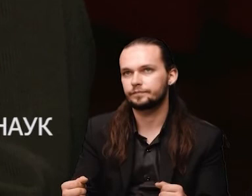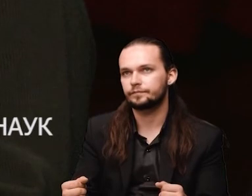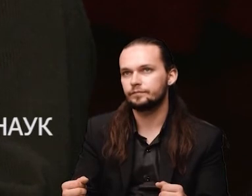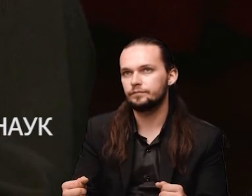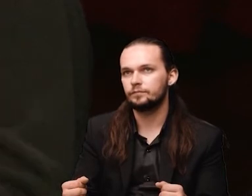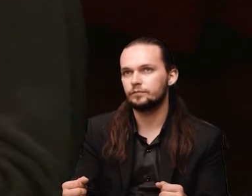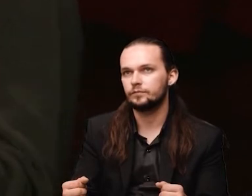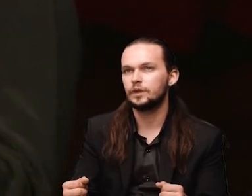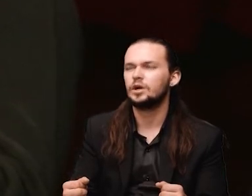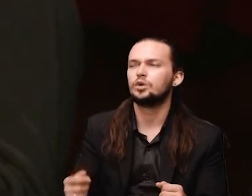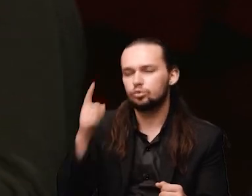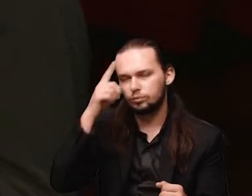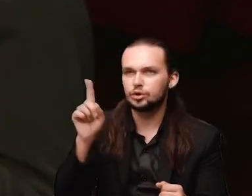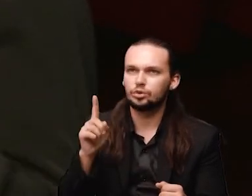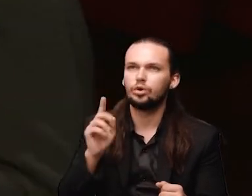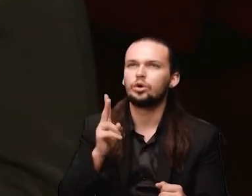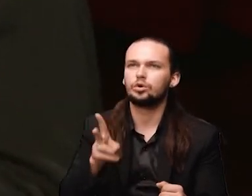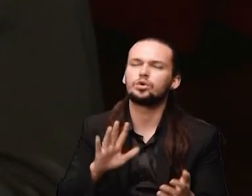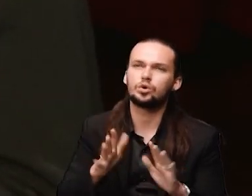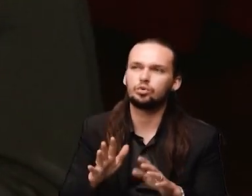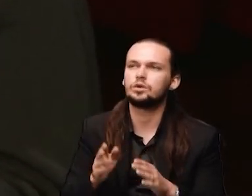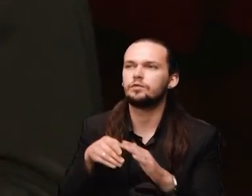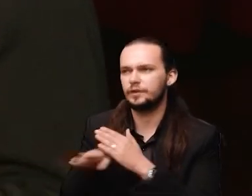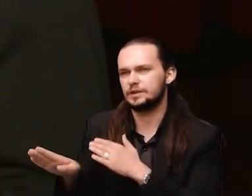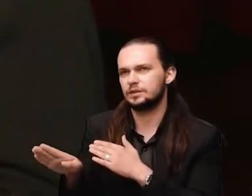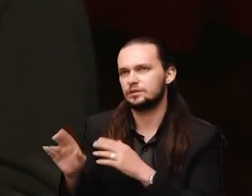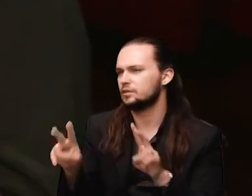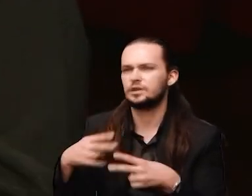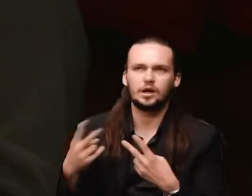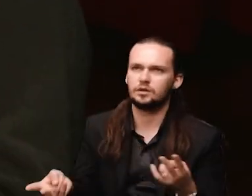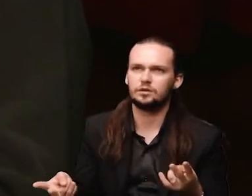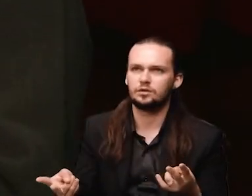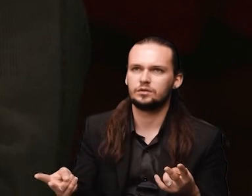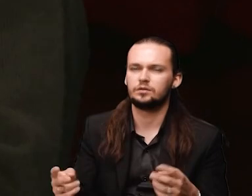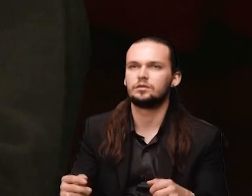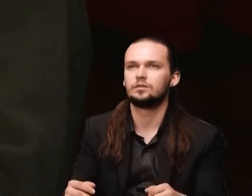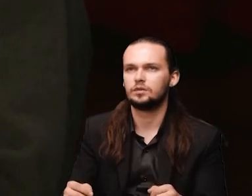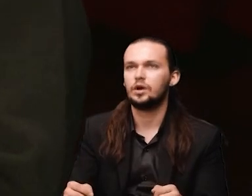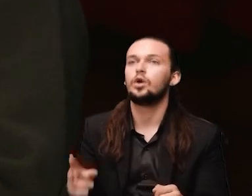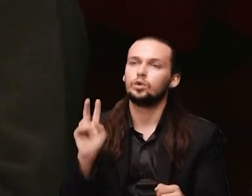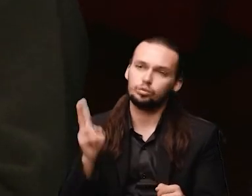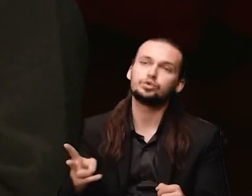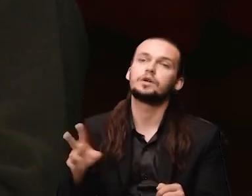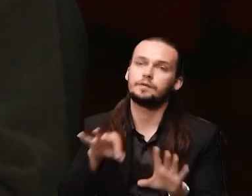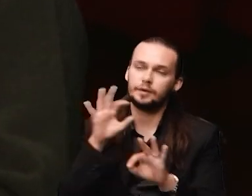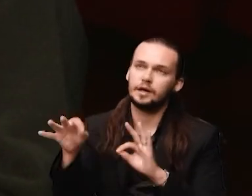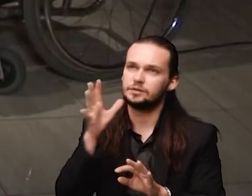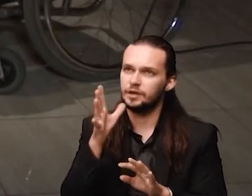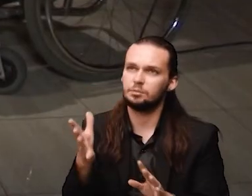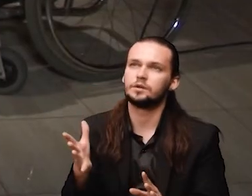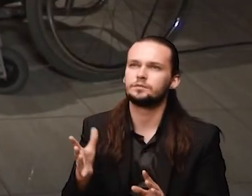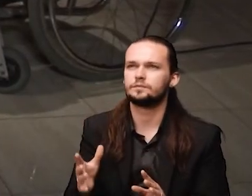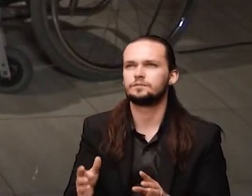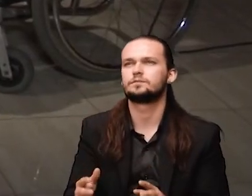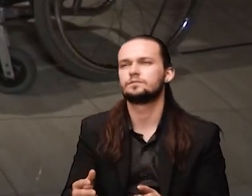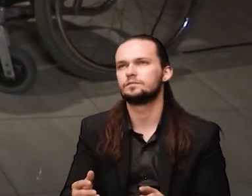наполнен автобус. И предполагать, что кто-то выйдет, это просто некорректно. То есть не надо мучить ни себя, ни людей? Я думаю, это некорректно совершенно. Время подбирать.